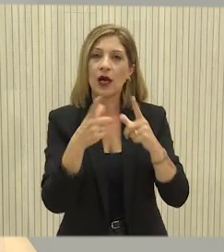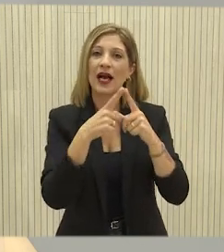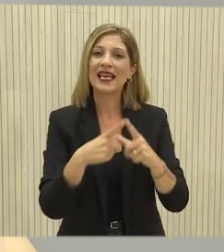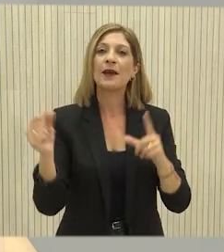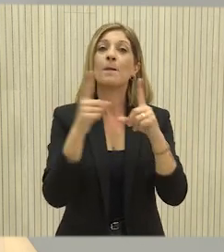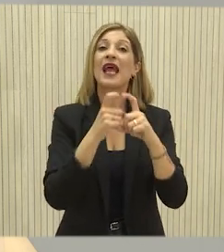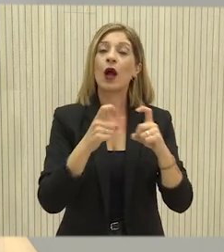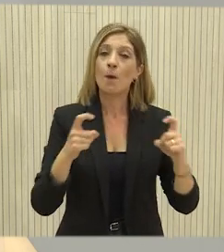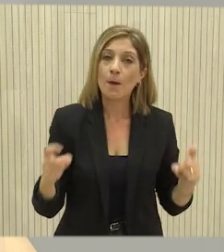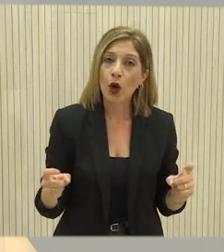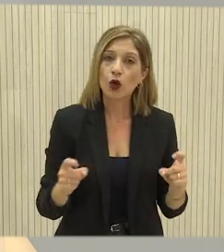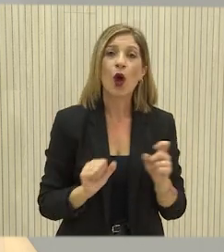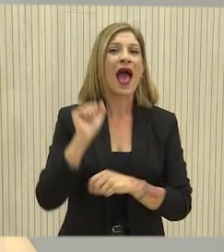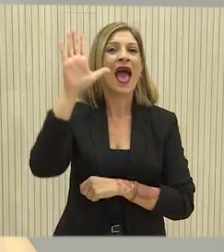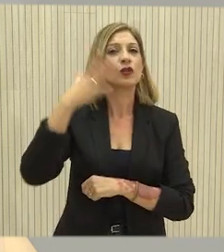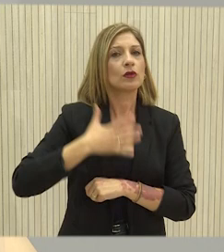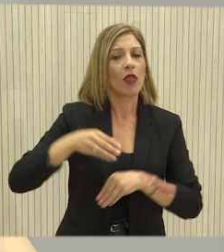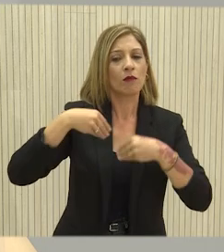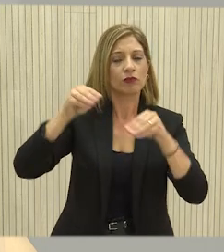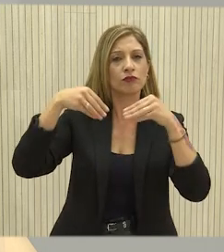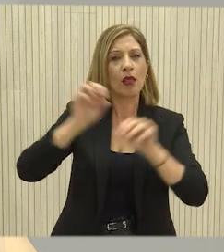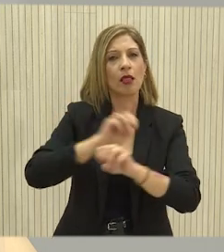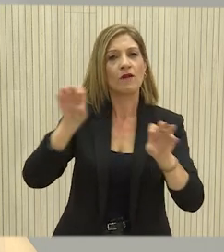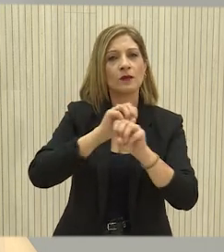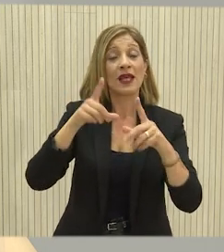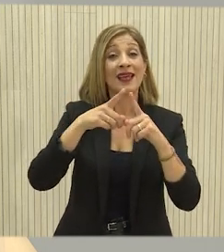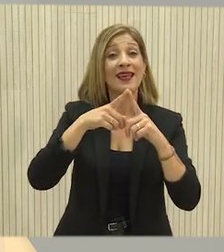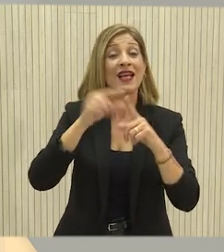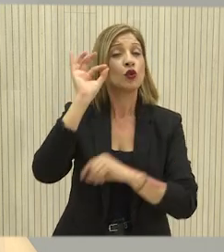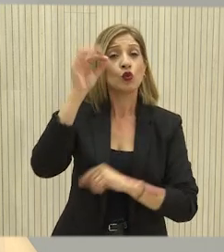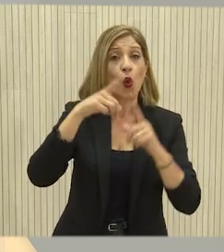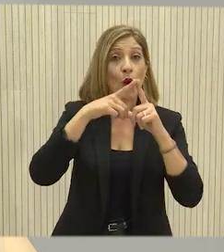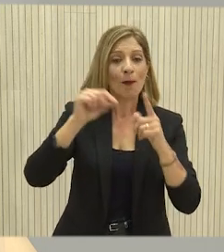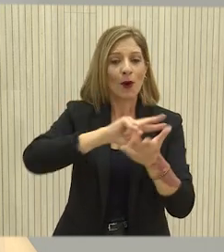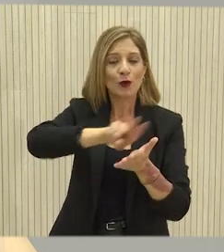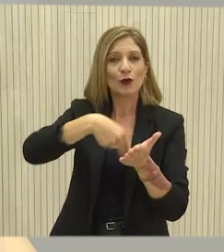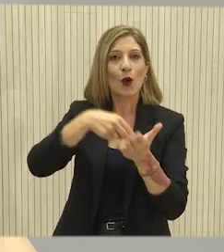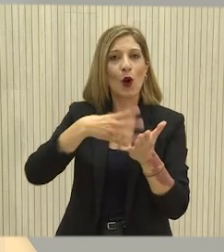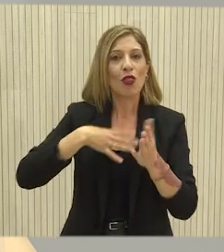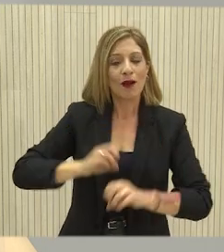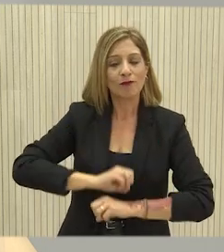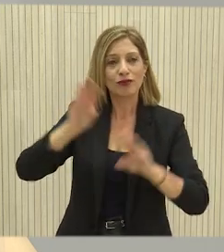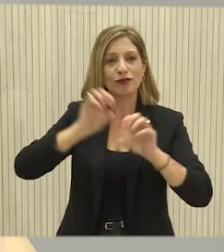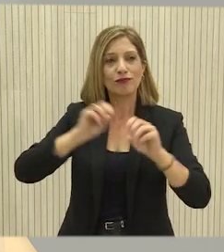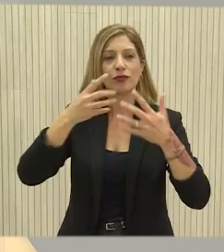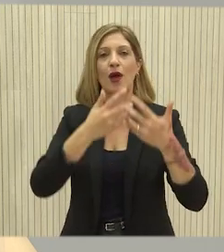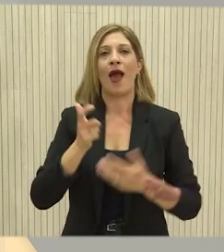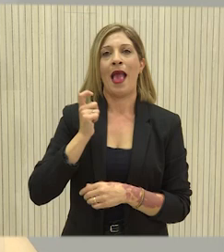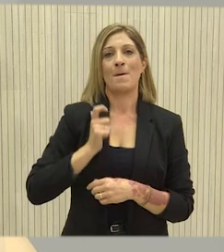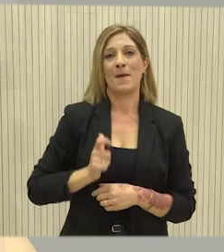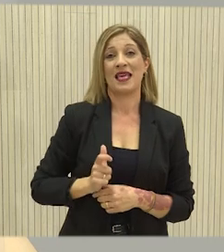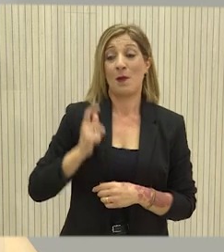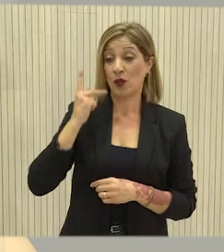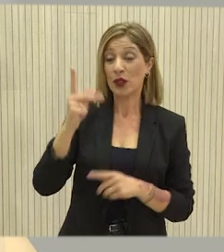κυπριακών προϊόντων και υπηρεσιών στο εξωτερικό, με στόχο να καταστεί η Κύπρος διεθνές επιχειρηματικό κέντρο, αναβάθμιση της μονάδας